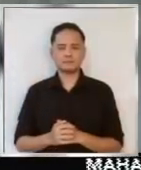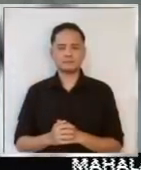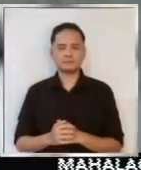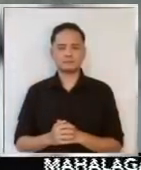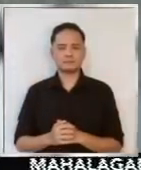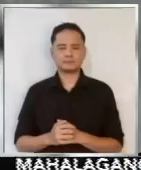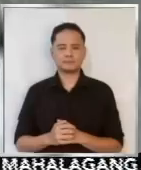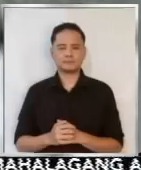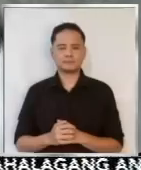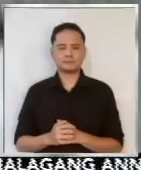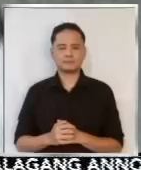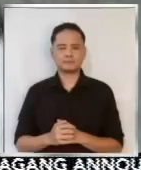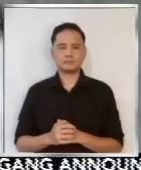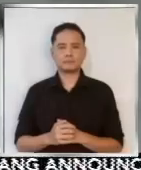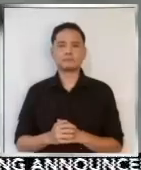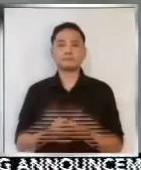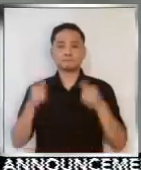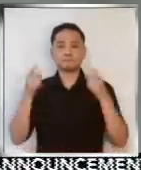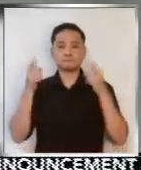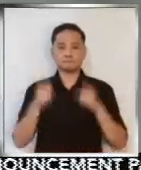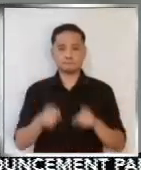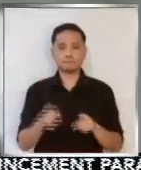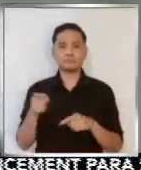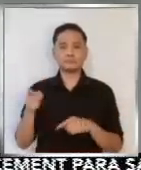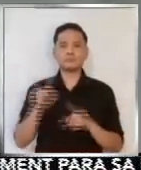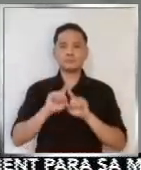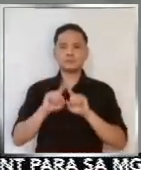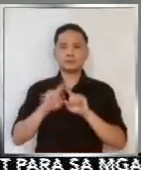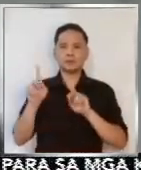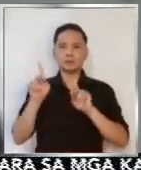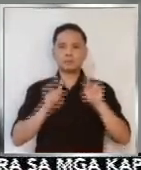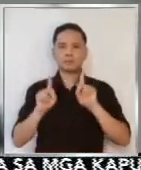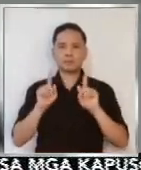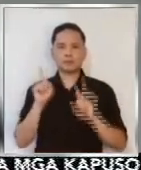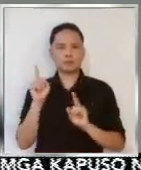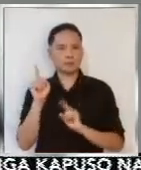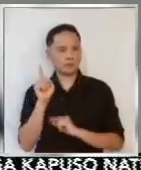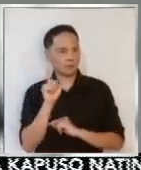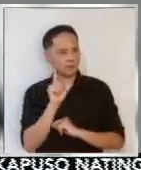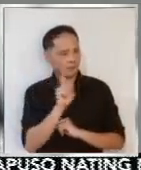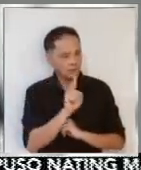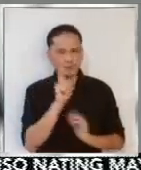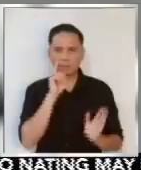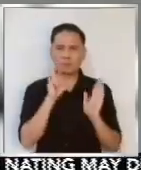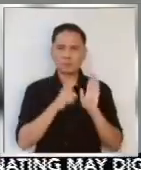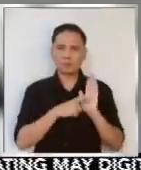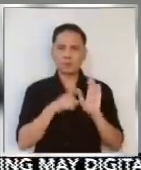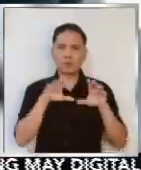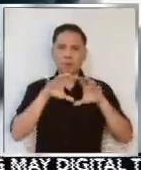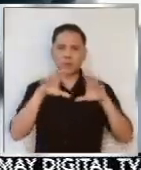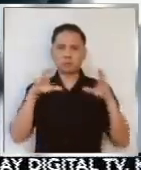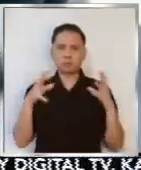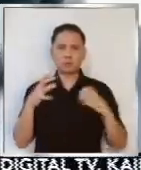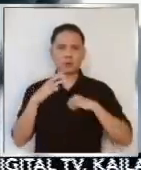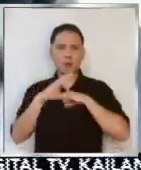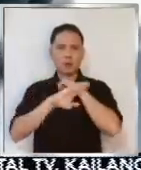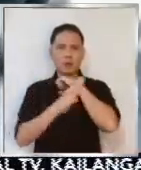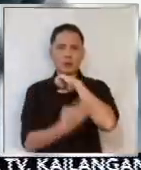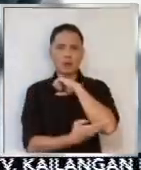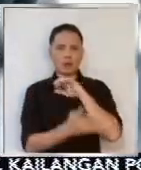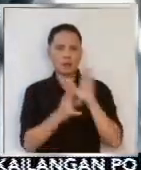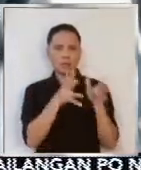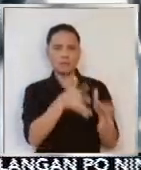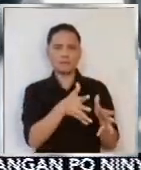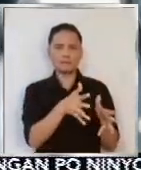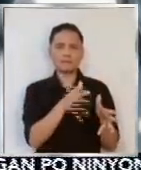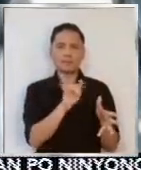Ikinaalarma ng mga residente at mga dumadaan ang laman ng sako na ito na iniwan sa gilid ng kalsada sa barangay Paso de Blas, Valenzuela